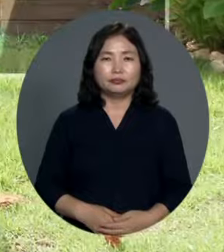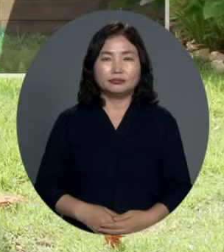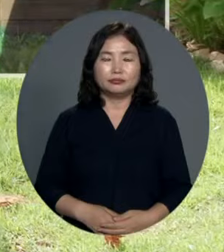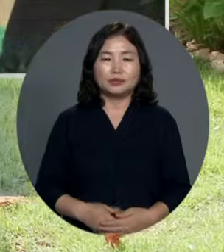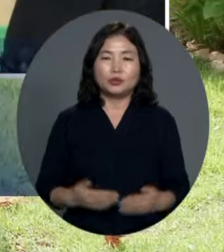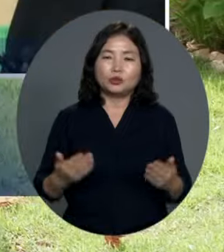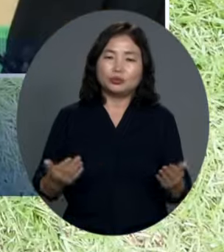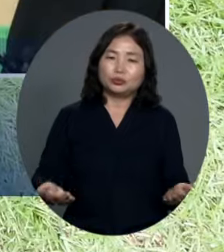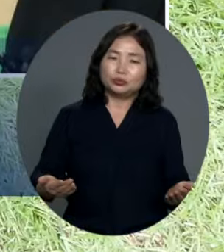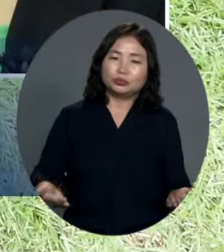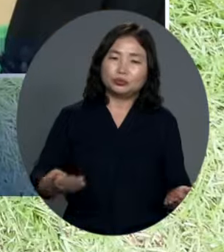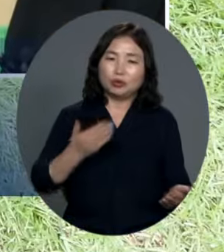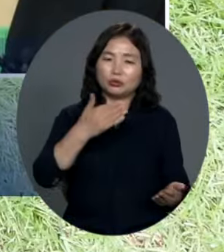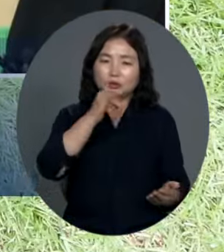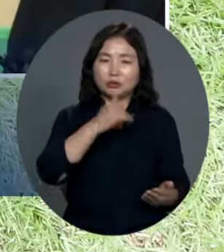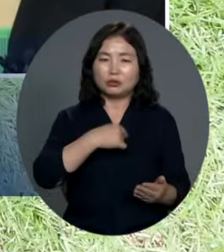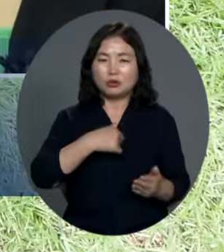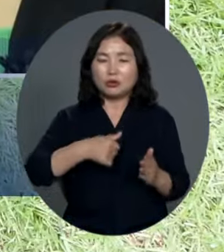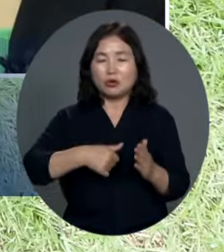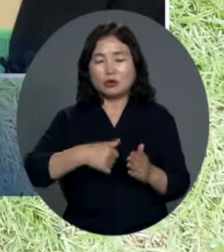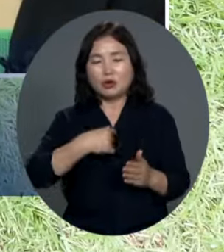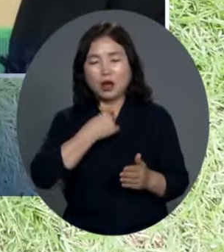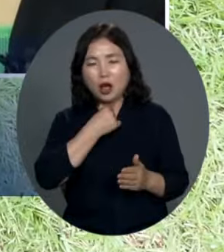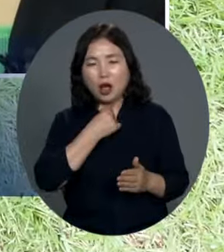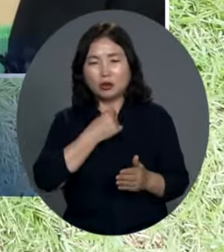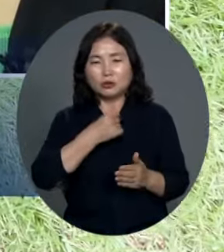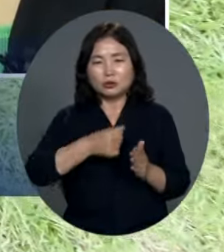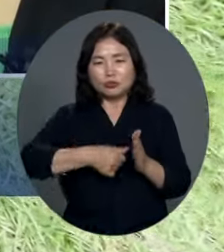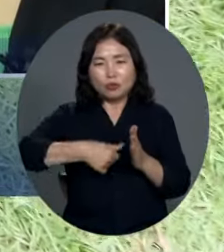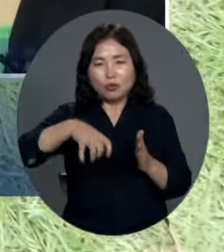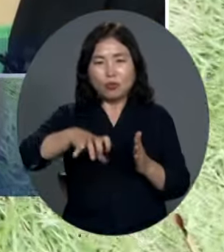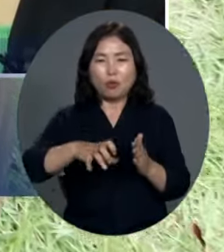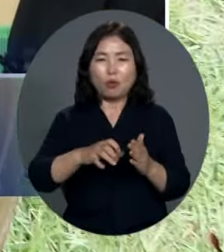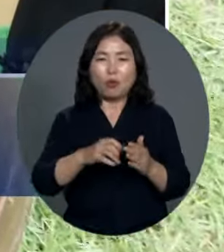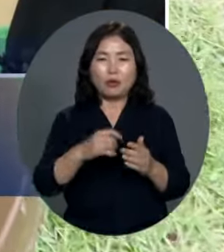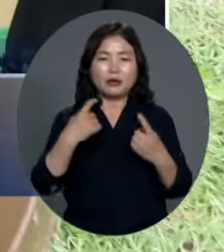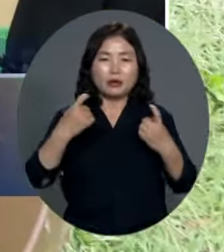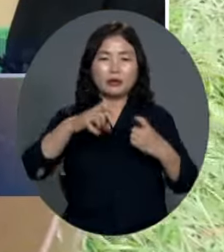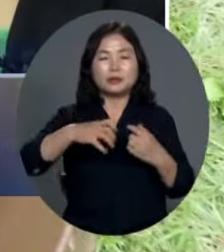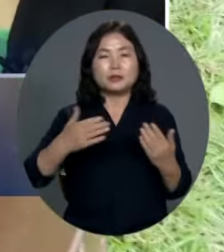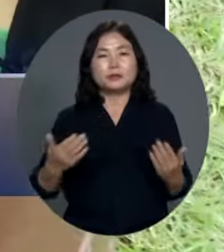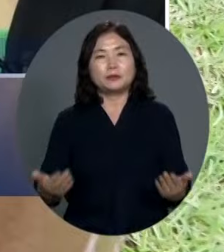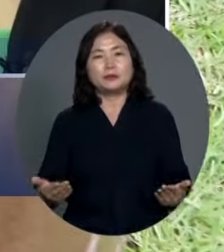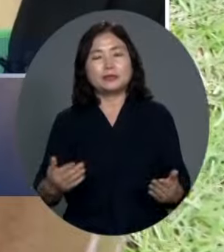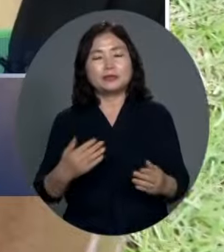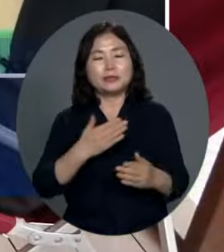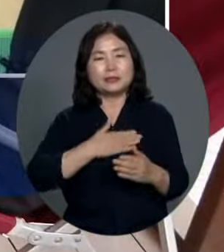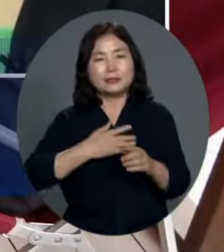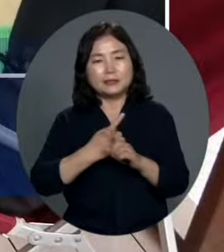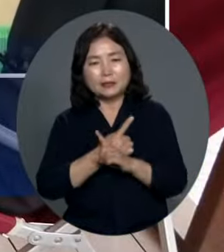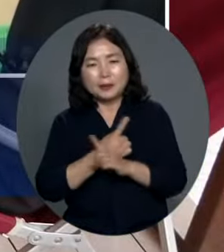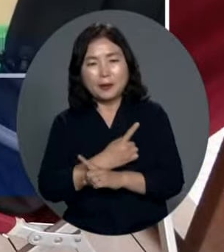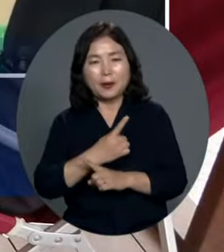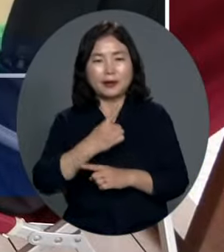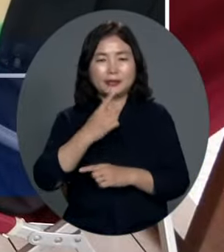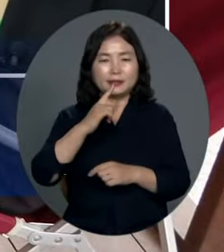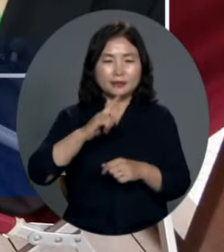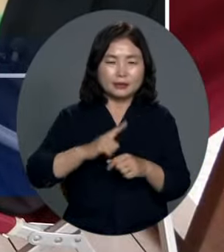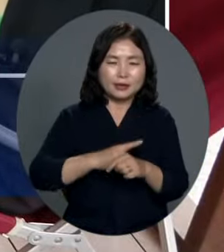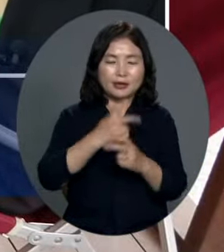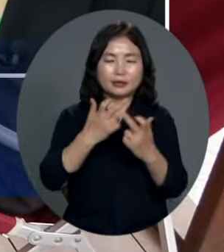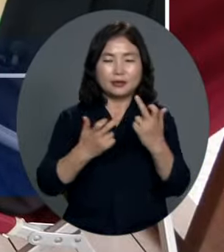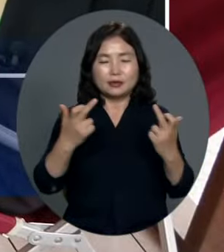쉼이 있는 여행 또 남만의 명소 여행과 같은 어떤 진정한 이제 휴식과 치유 그리고 청정한 자연을 이렇게